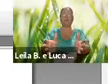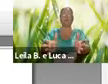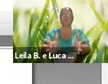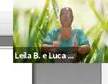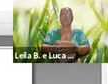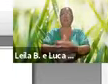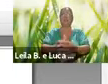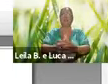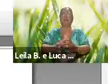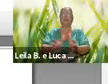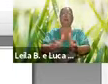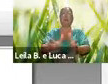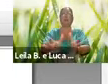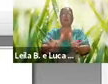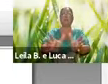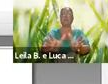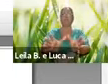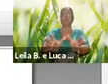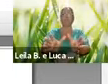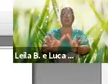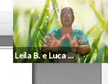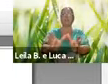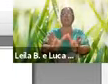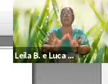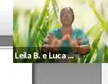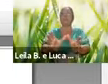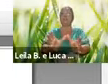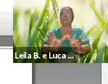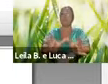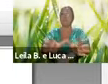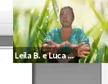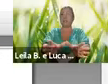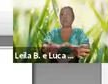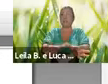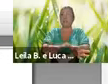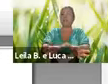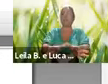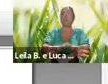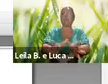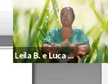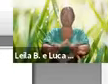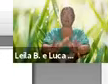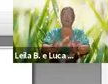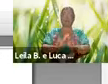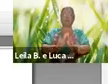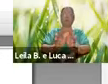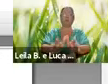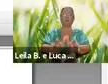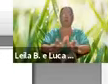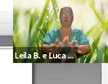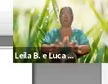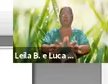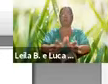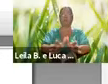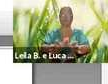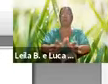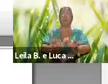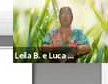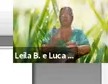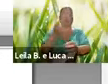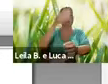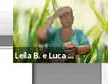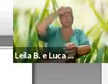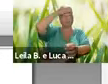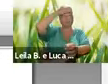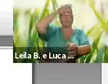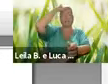Clementino utilizza Raul come se fosse rispettosamente, utilizza il corpo di Raul, no?